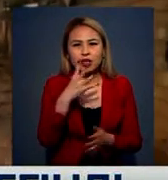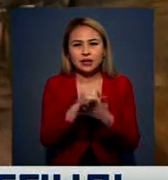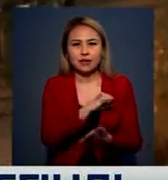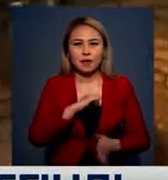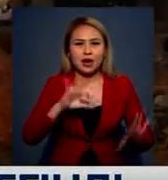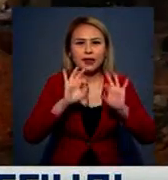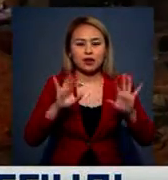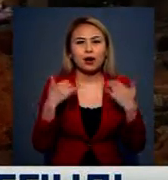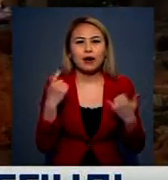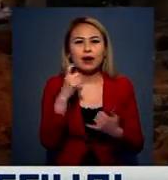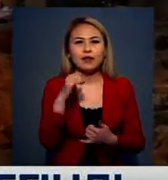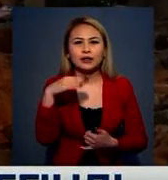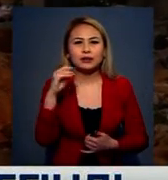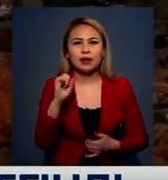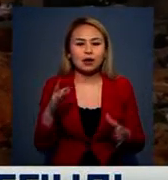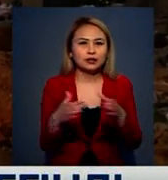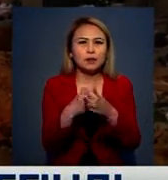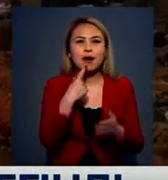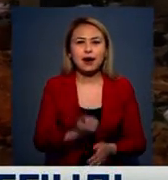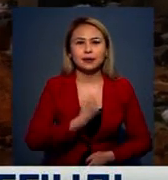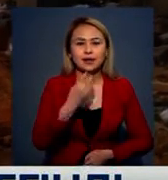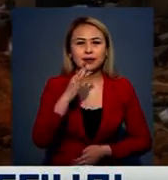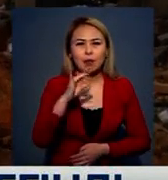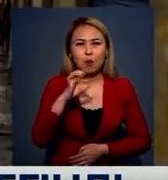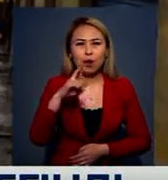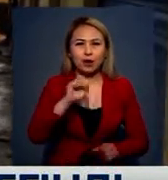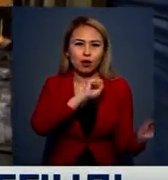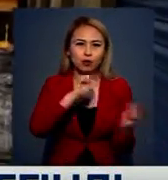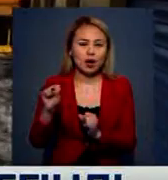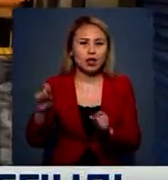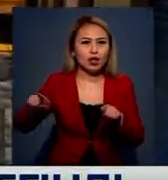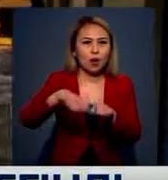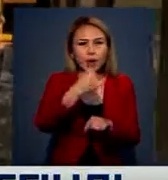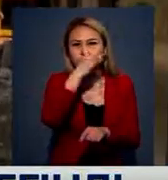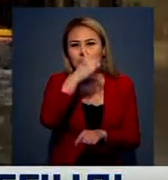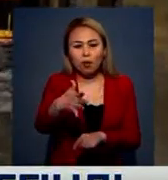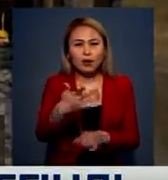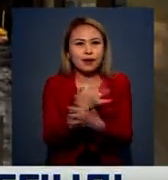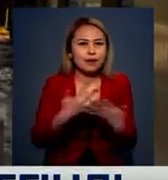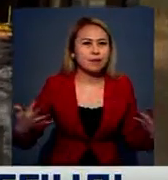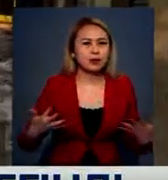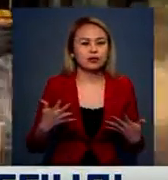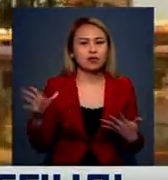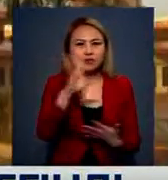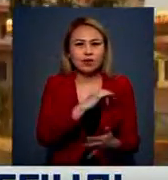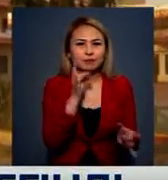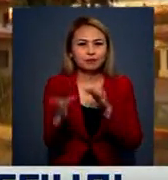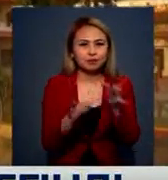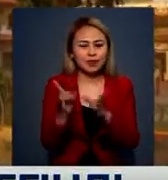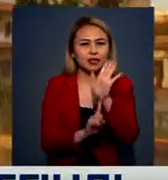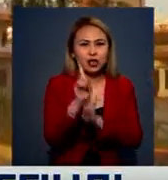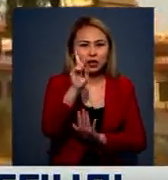мәлімдеді. Оның айтуынша, қазір Хафтар әскері Триполи түбегіндегі қорғанысты бұза алмай, бейбіт елді мекендерді бей-берекет атқылауға